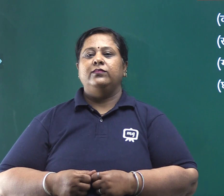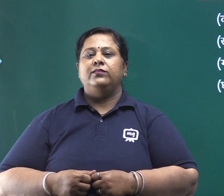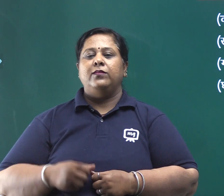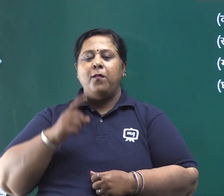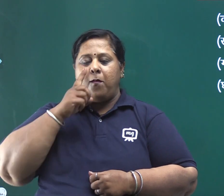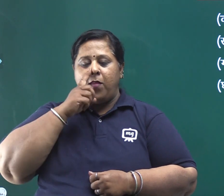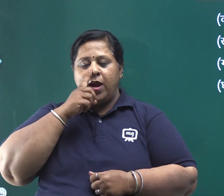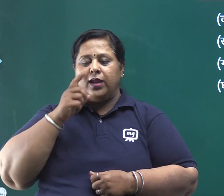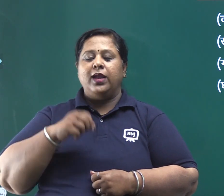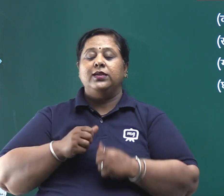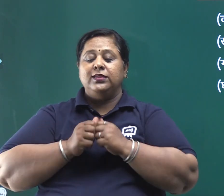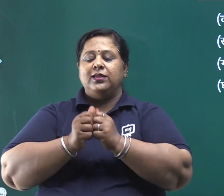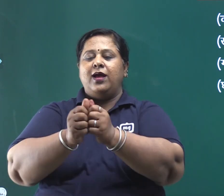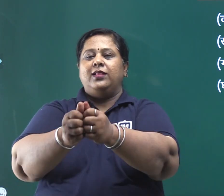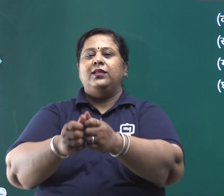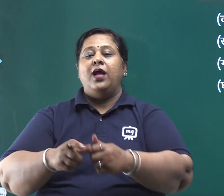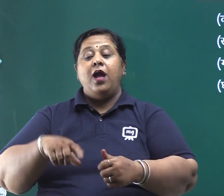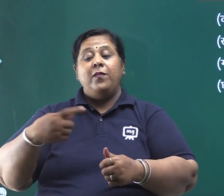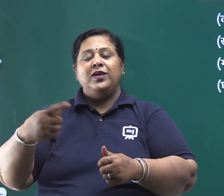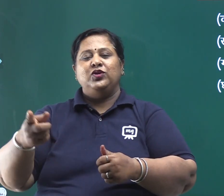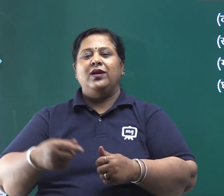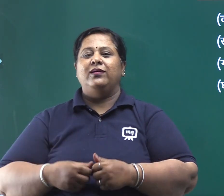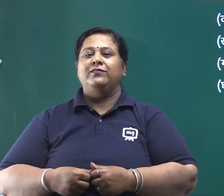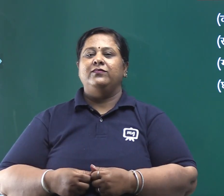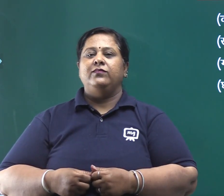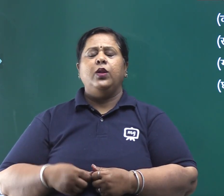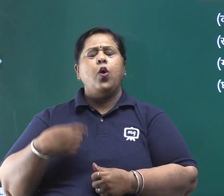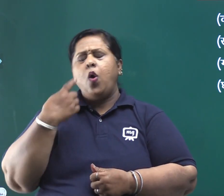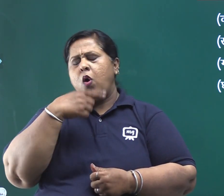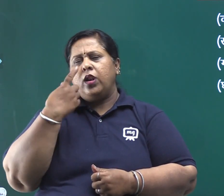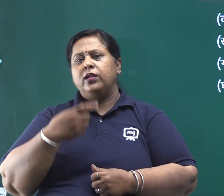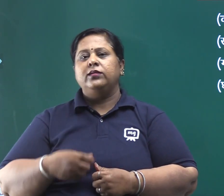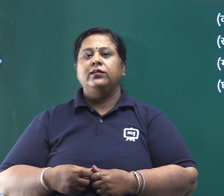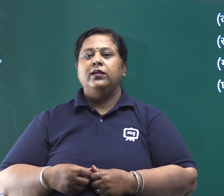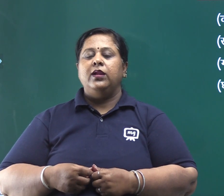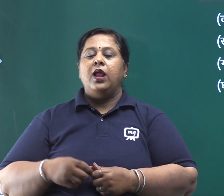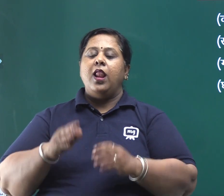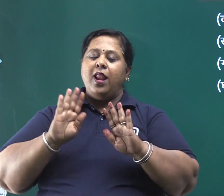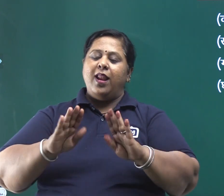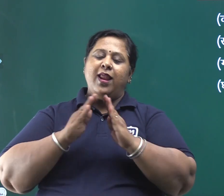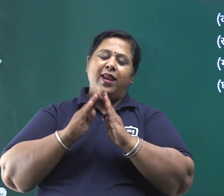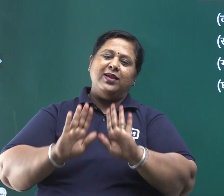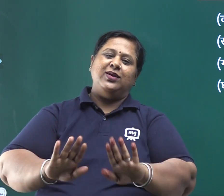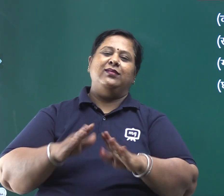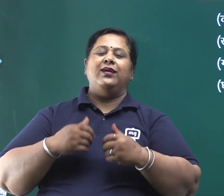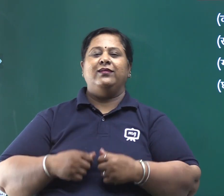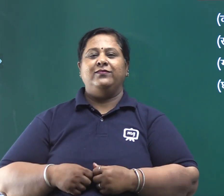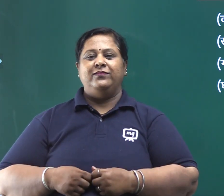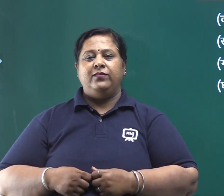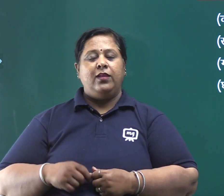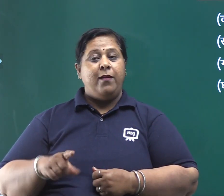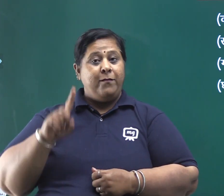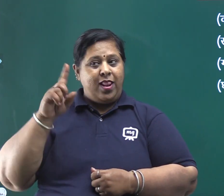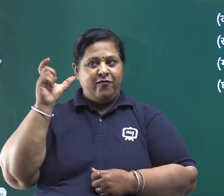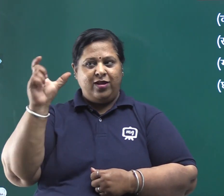माँ के साथ हमेशा कौन रहना चाहता है?